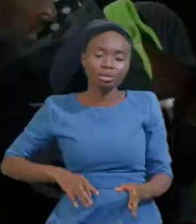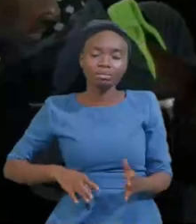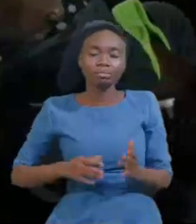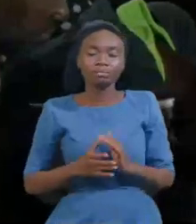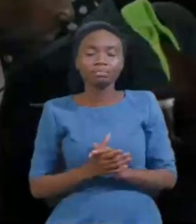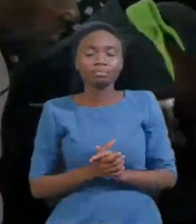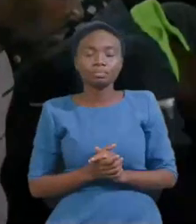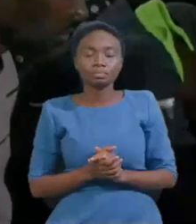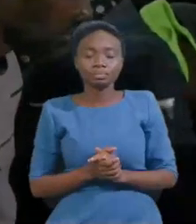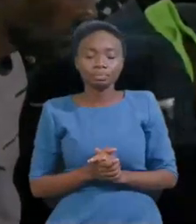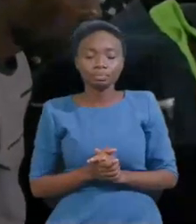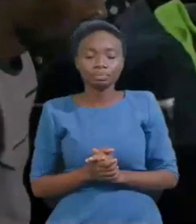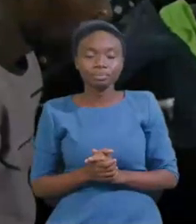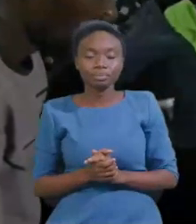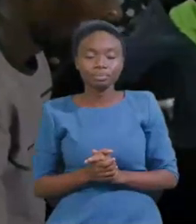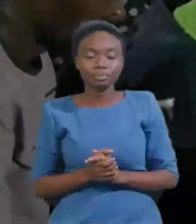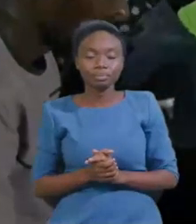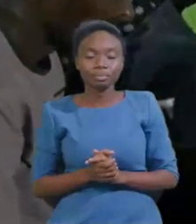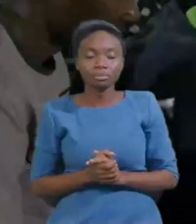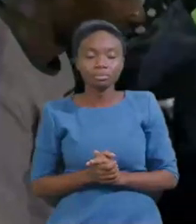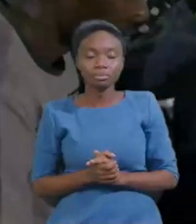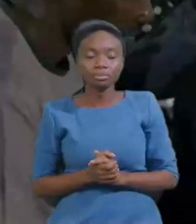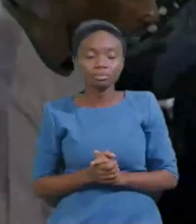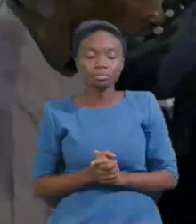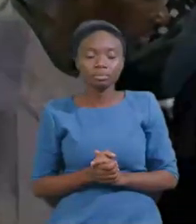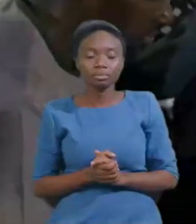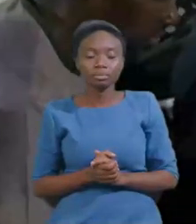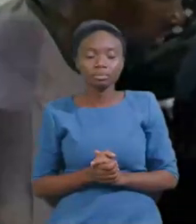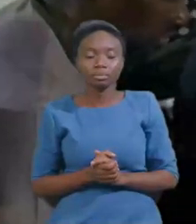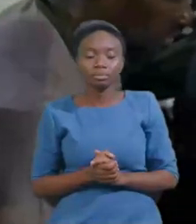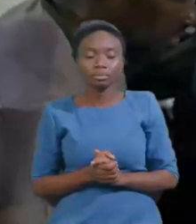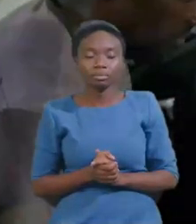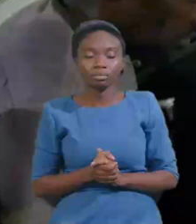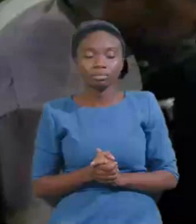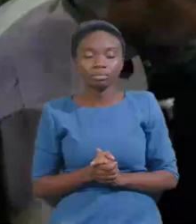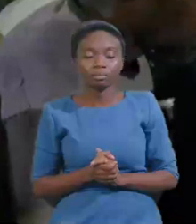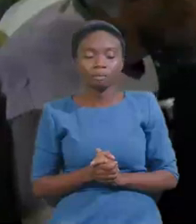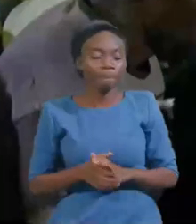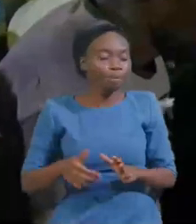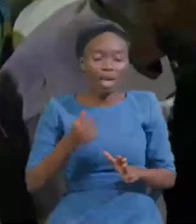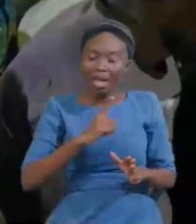Et tu te dis en toi-même, je veux quitter le royaume des ténèbres pour venir dans le royaume de Dieu.